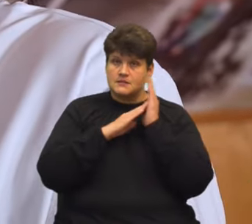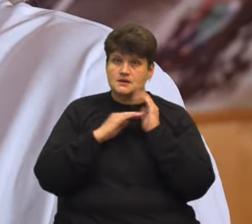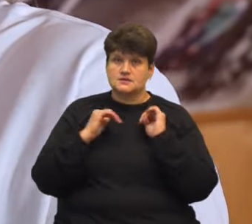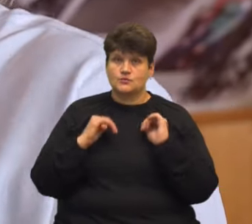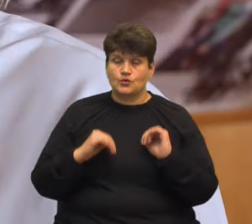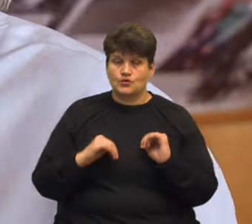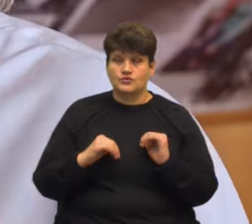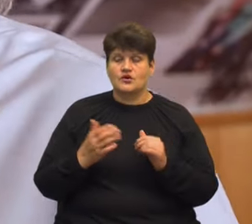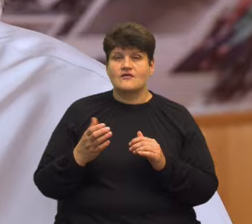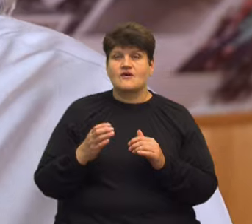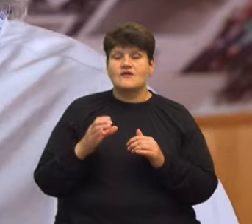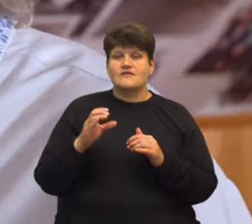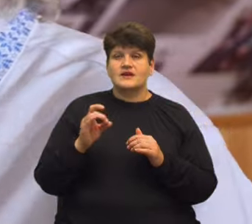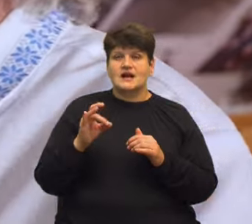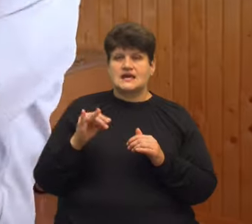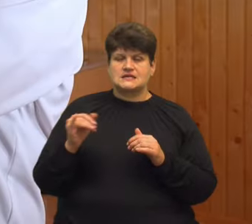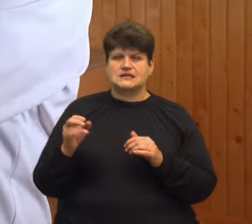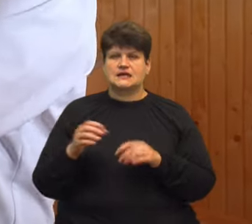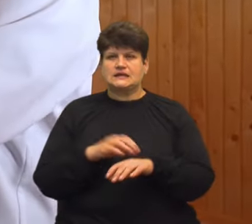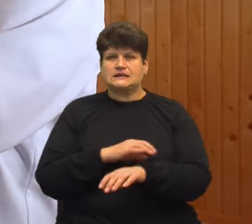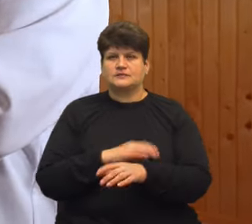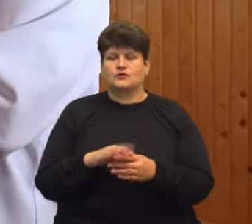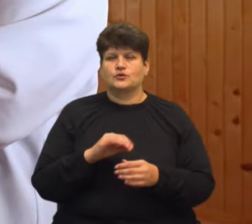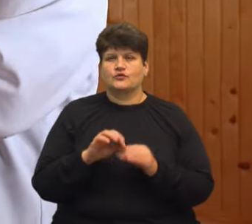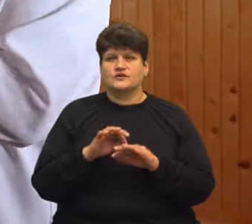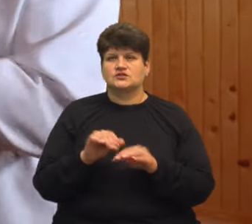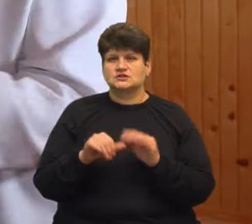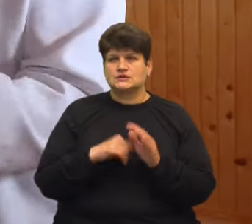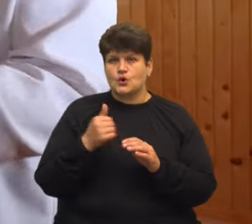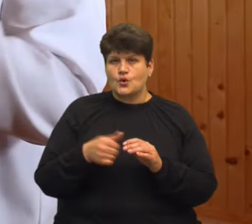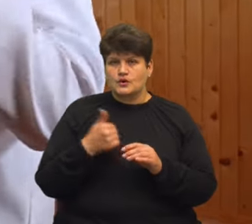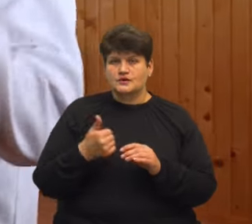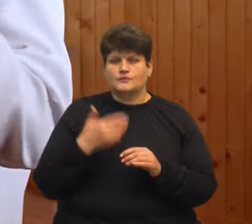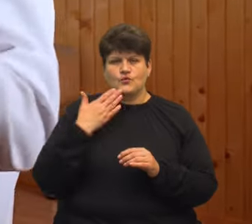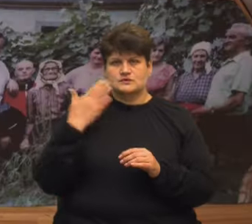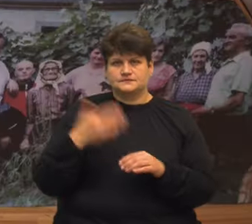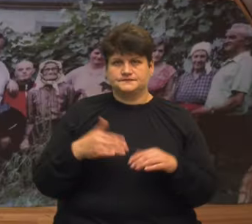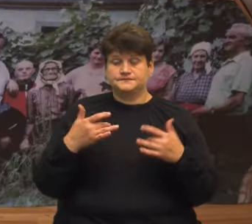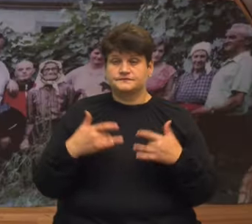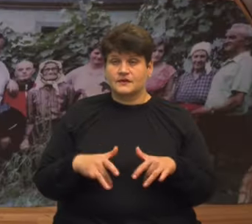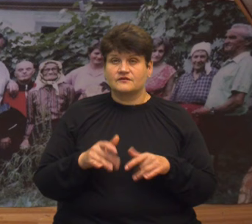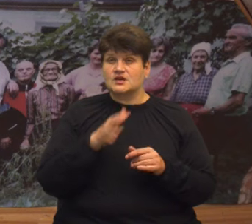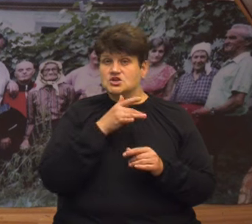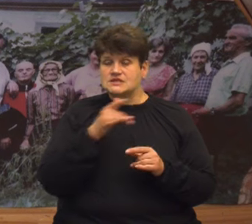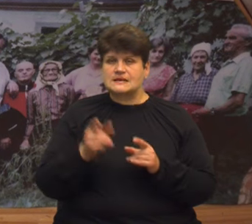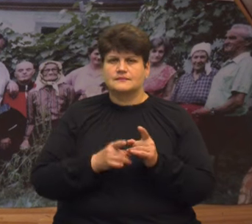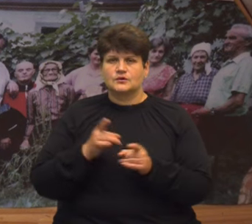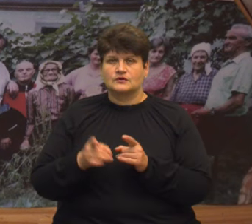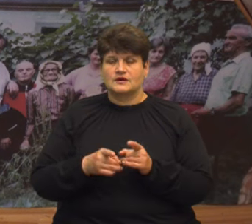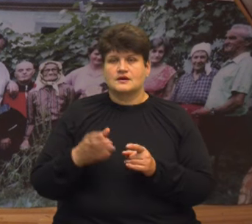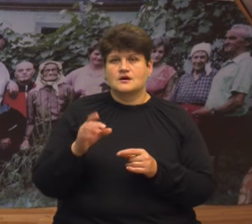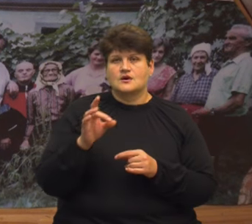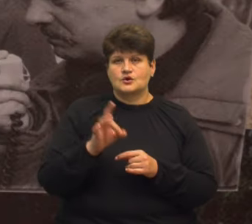таборах Микола Горбаль провів 16 років. Свого звільнення він дочекався одним із останніх. Каже, у часи перебудови президент США Рональд